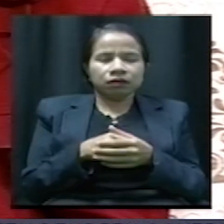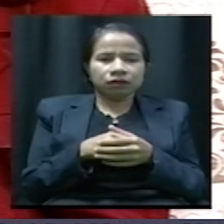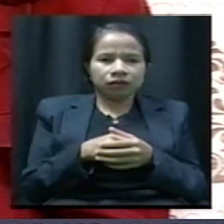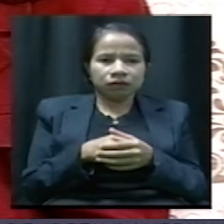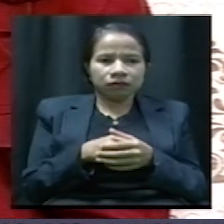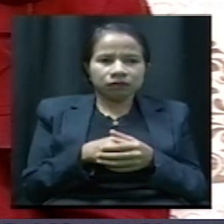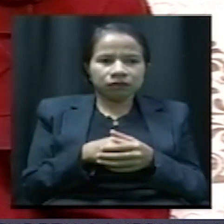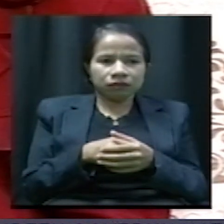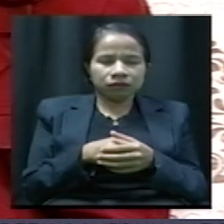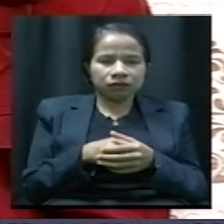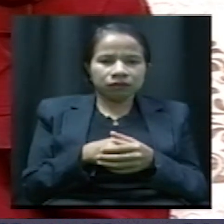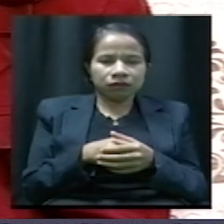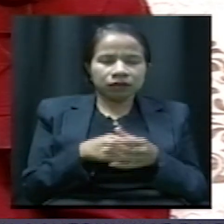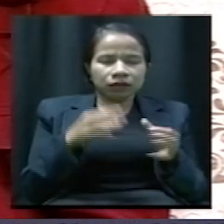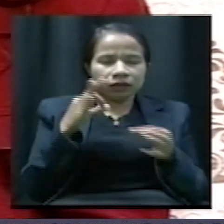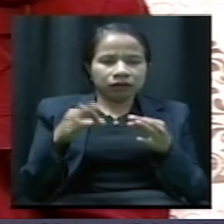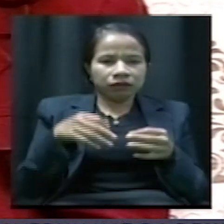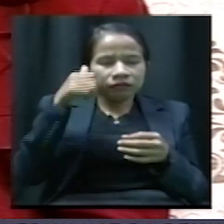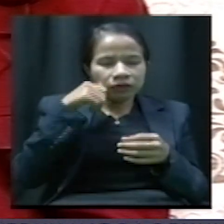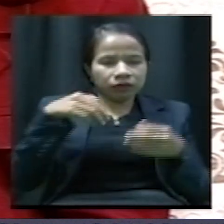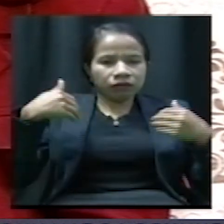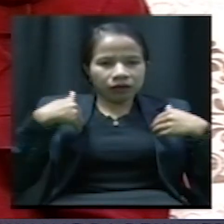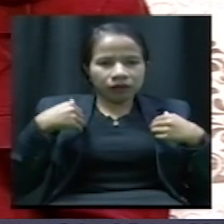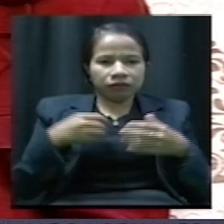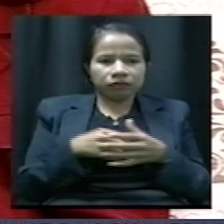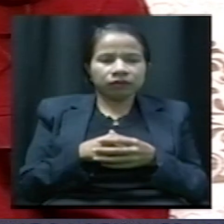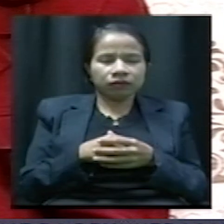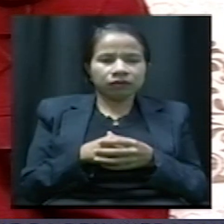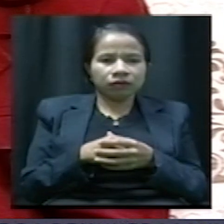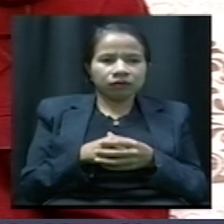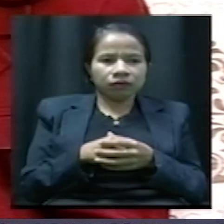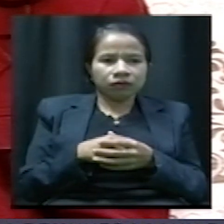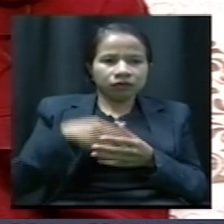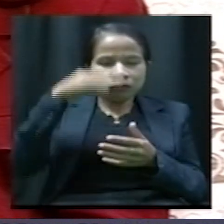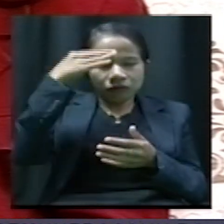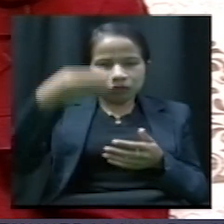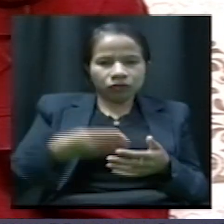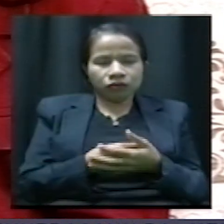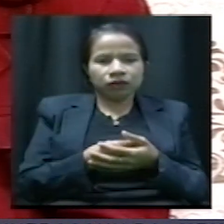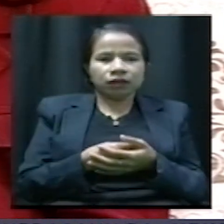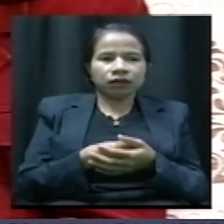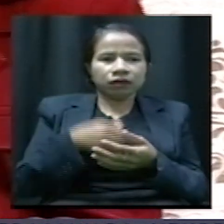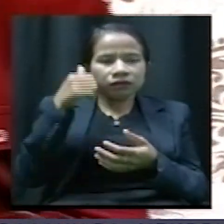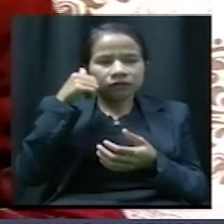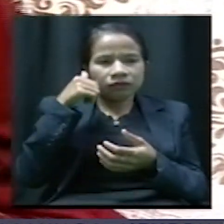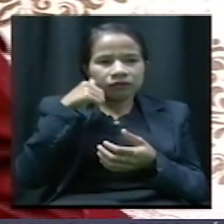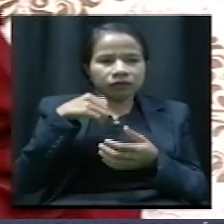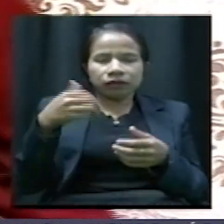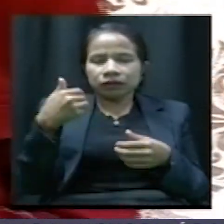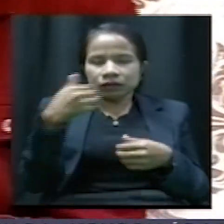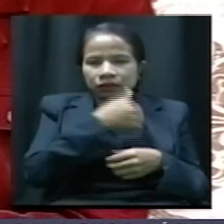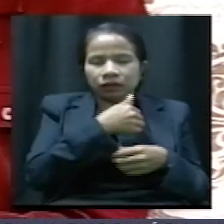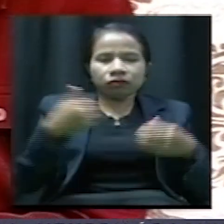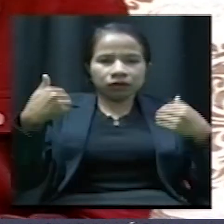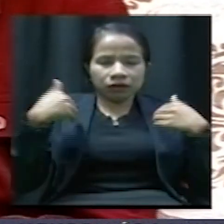o balung dihang uang seratana veto karek uang si uang lah tanki single ya uang